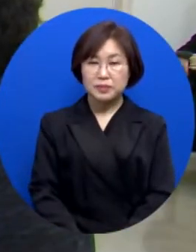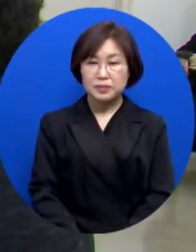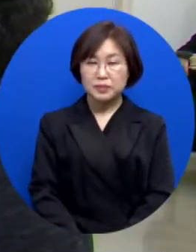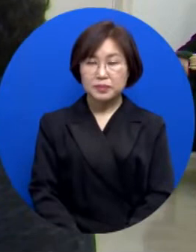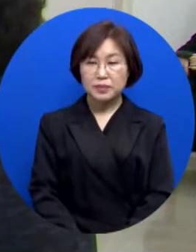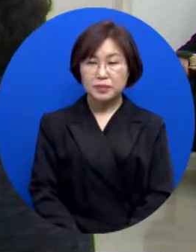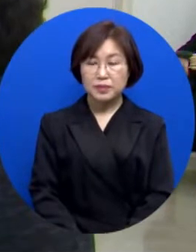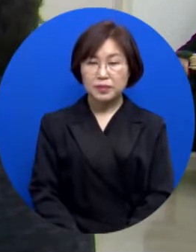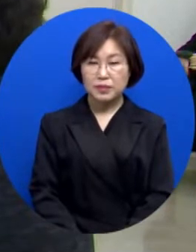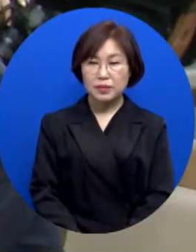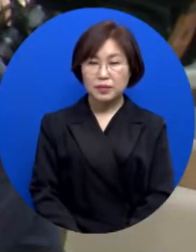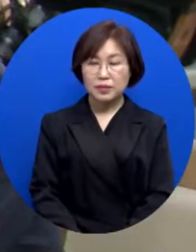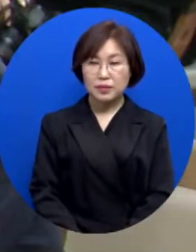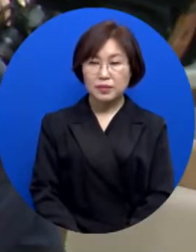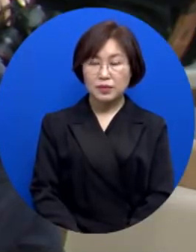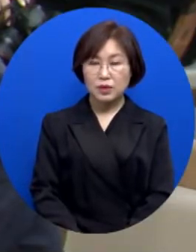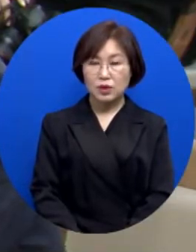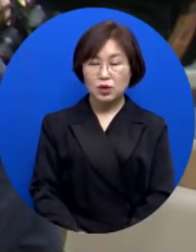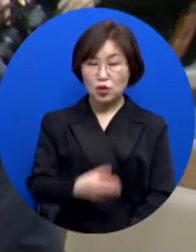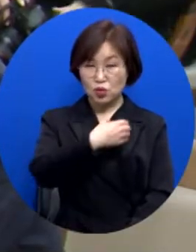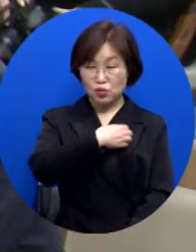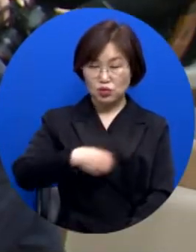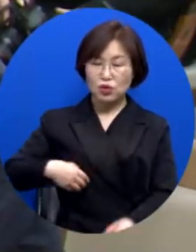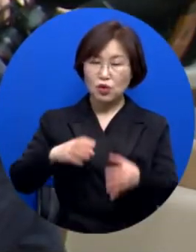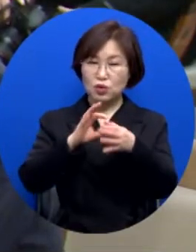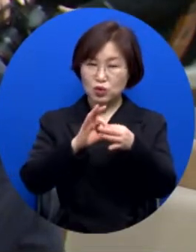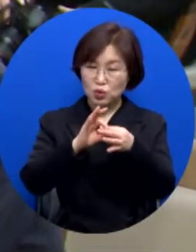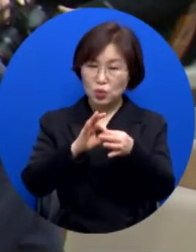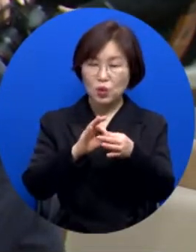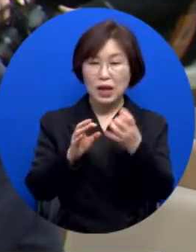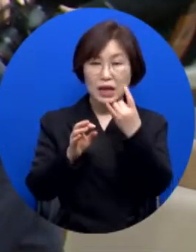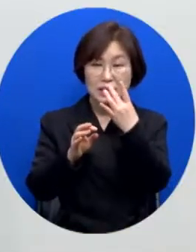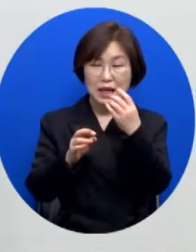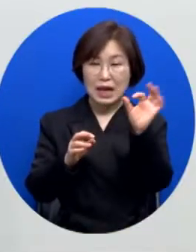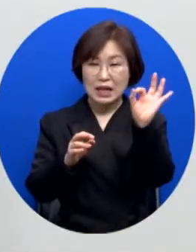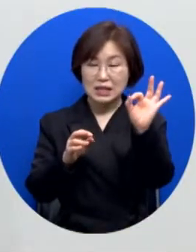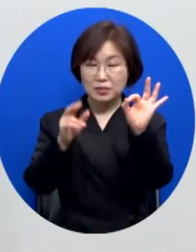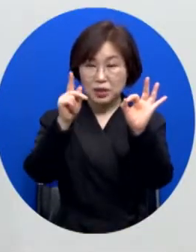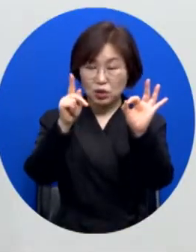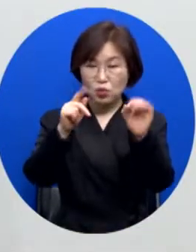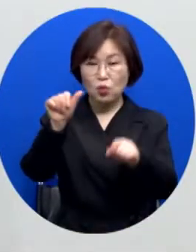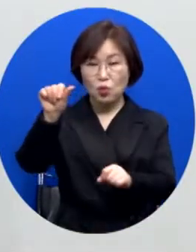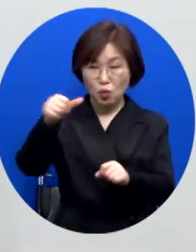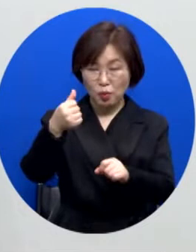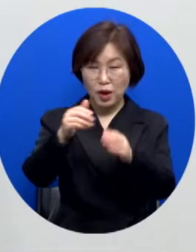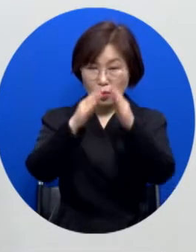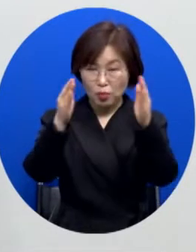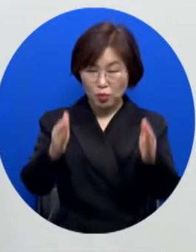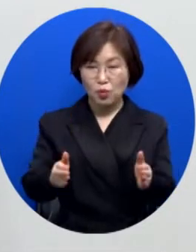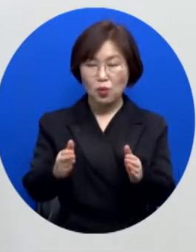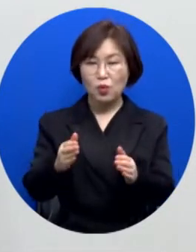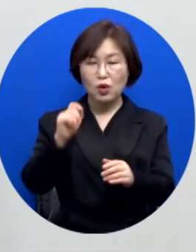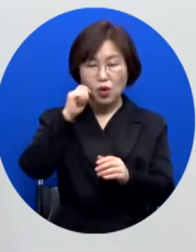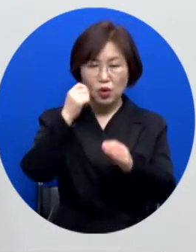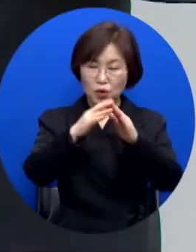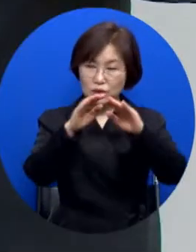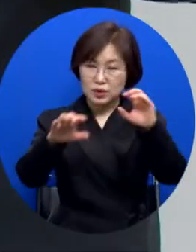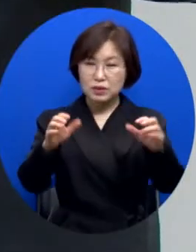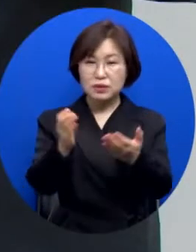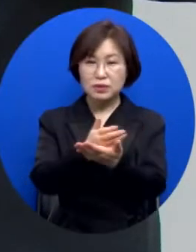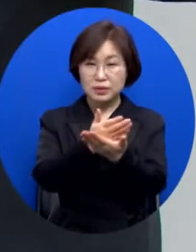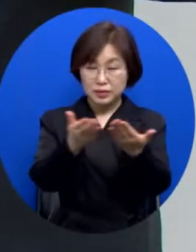이날 성원 교회는 수성구청 을 통해 잡곡 미 10kg 500 포를 어려운 이웃에게 전달했습니다